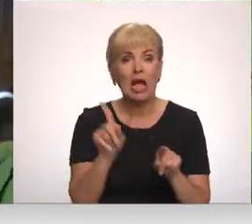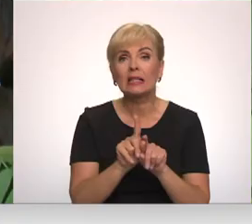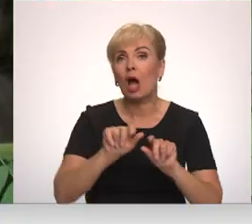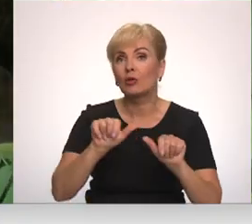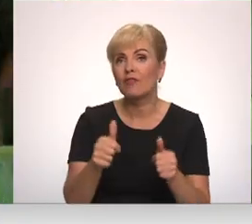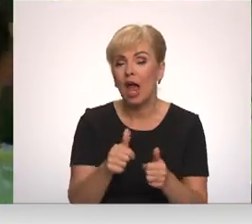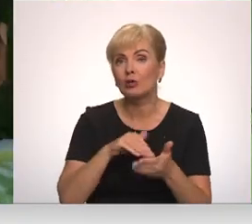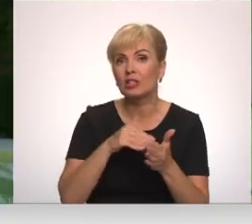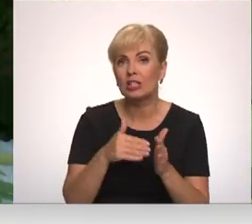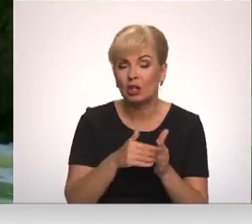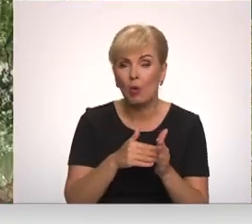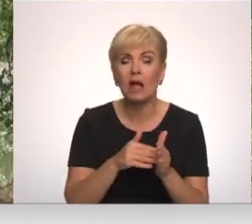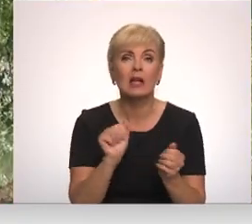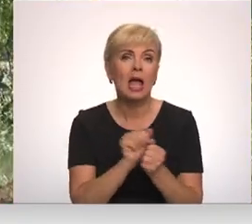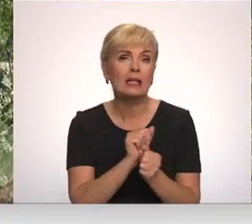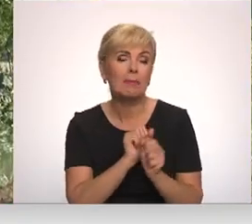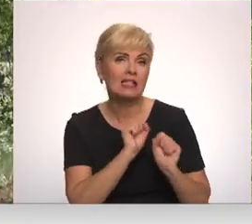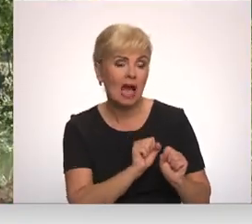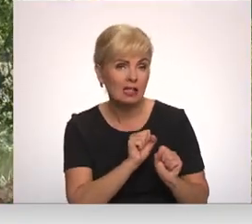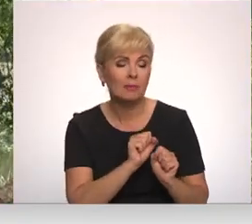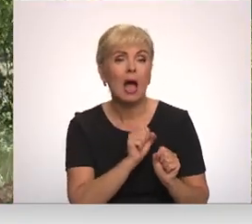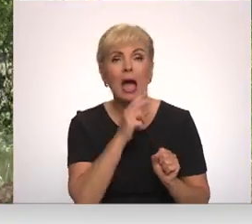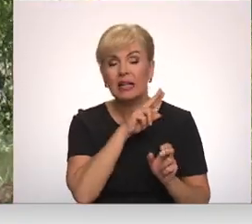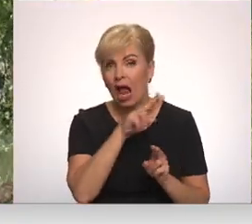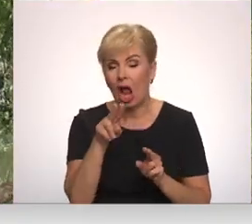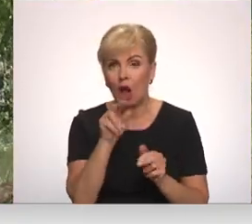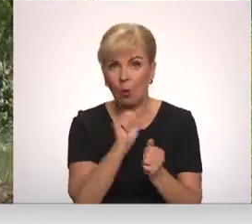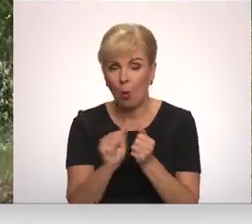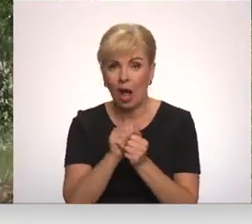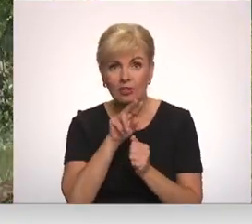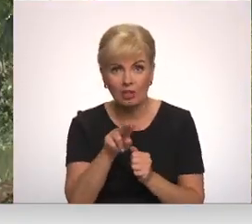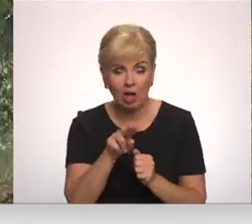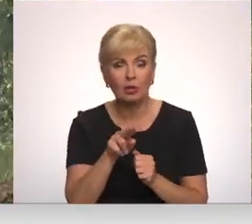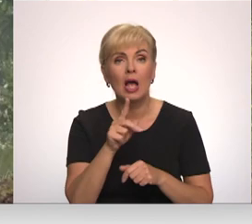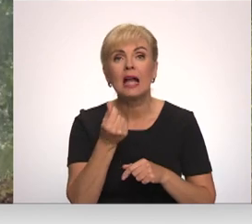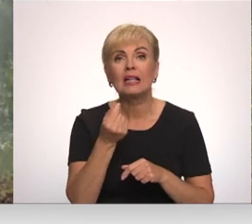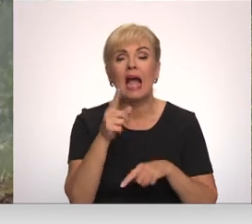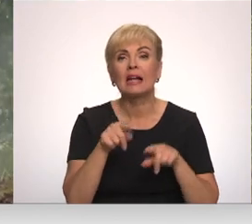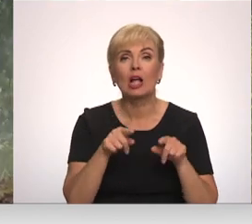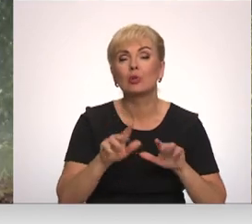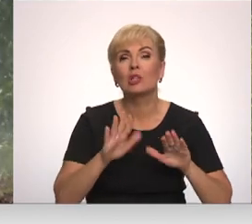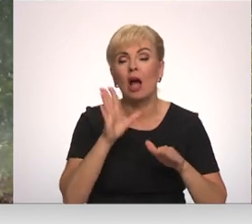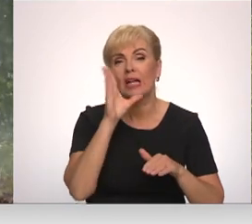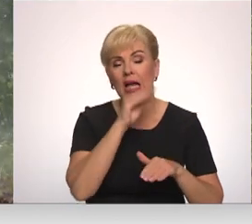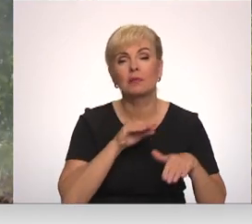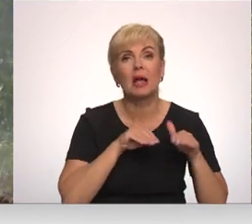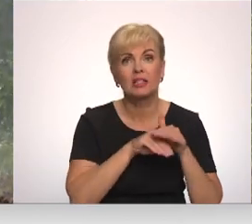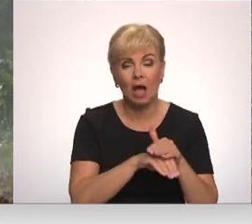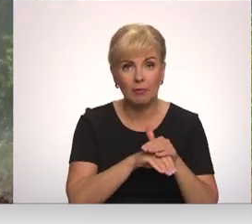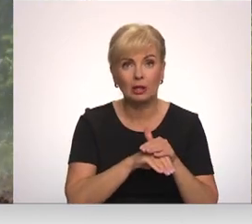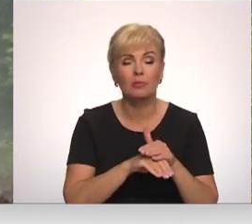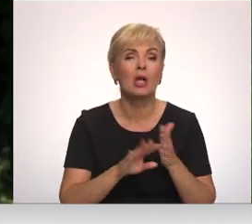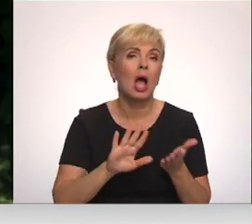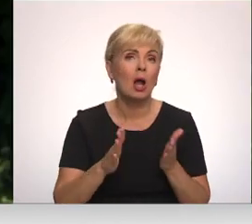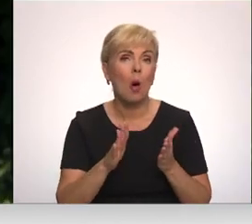situācijas dabas sargi vērtē regulāri, tomēr pieredze ir tāda, ka alejas saglabāt izdodas vien retos gadījumos. Kaut ko mums